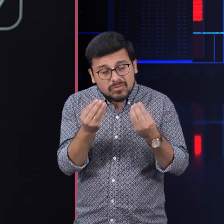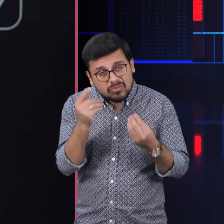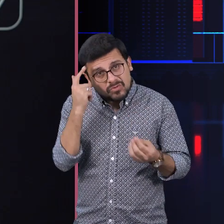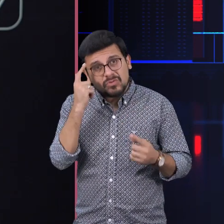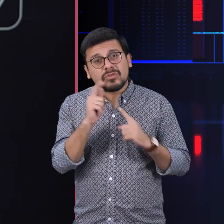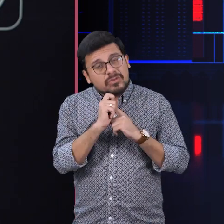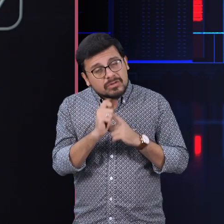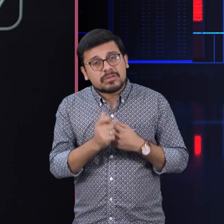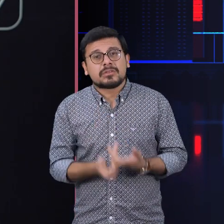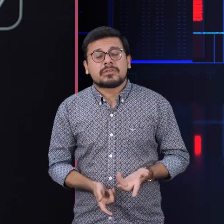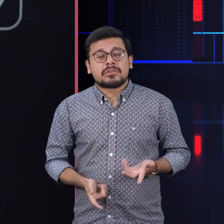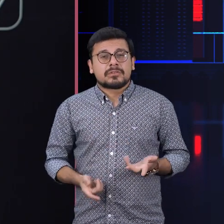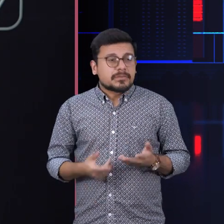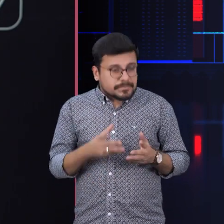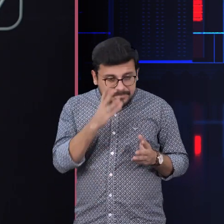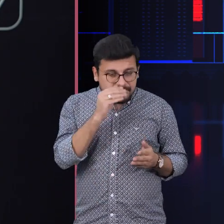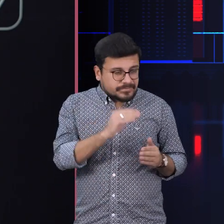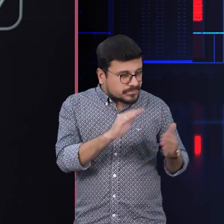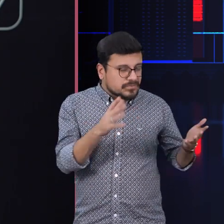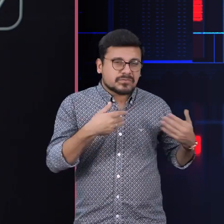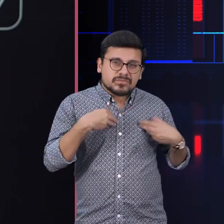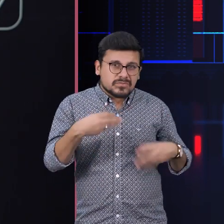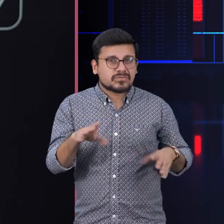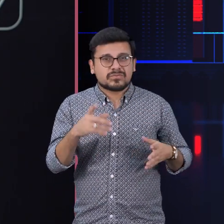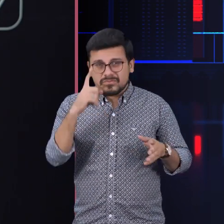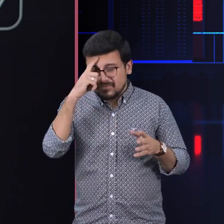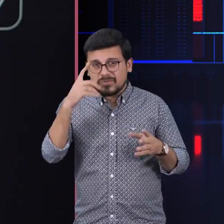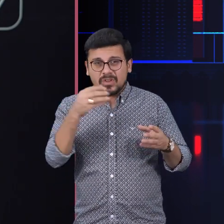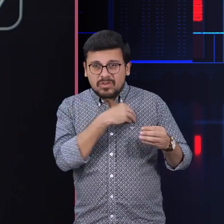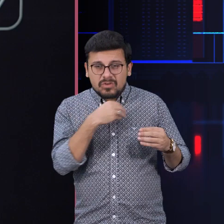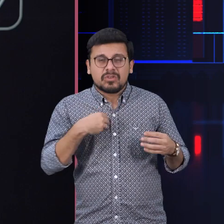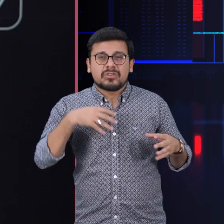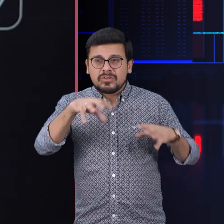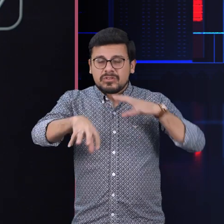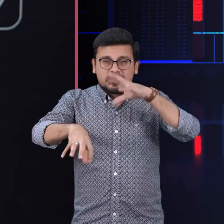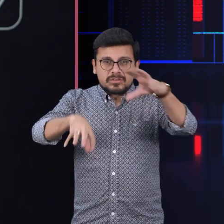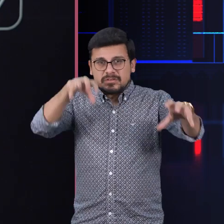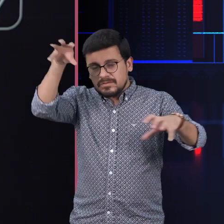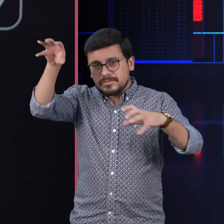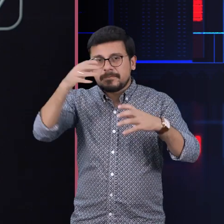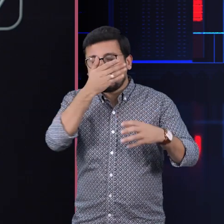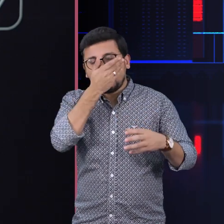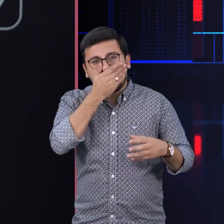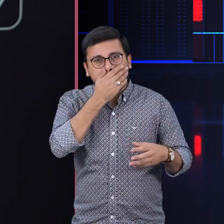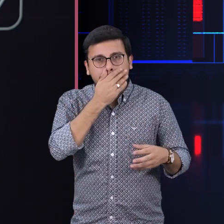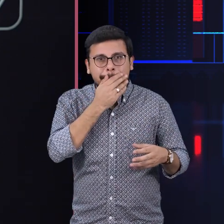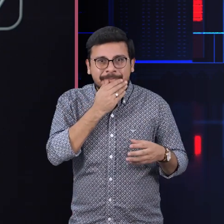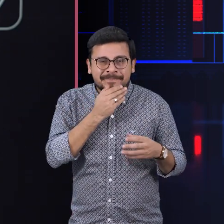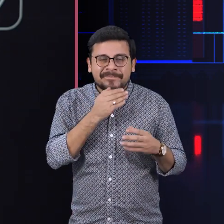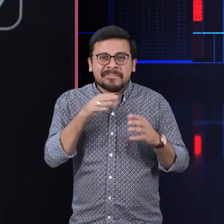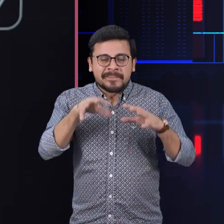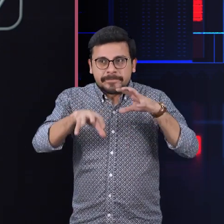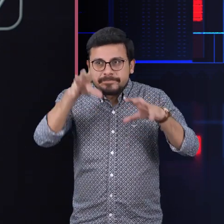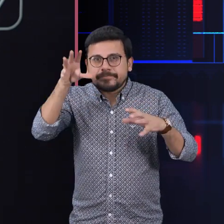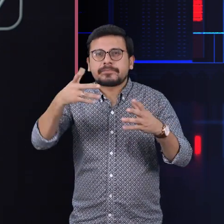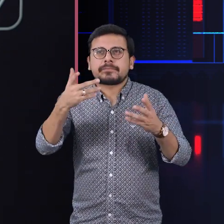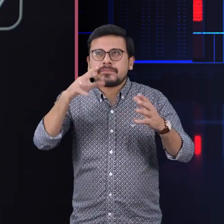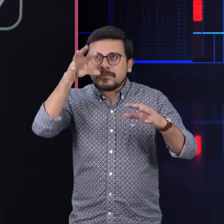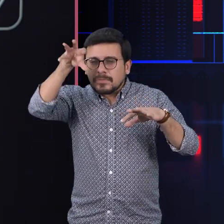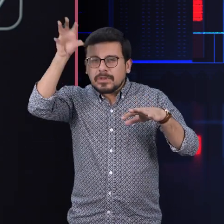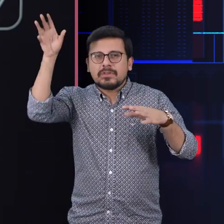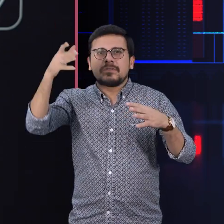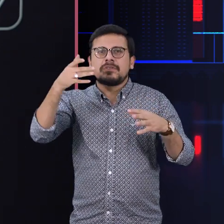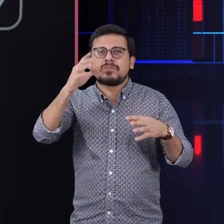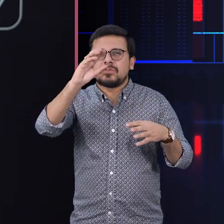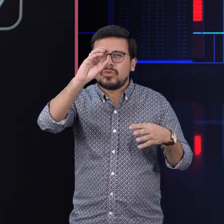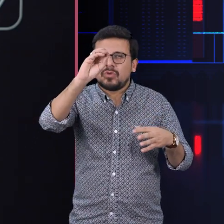اور الحمدللہ میرا تعلق بھی ایسے شعبے سے ہے ایچ آر کے, کہ مجھے ہر روز اپنے